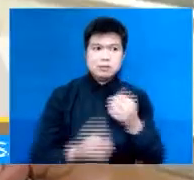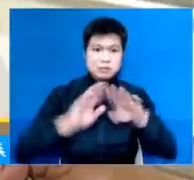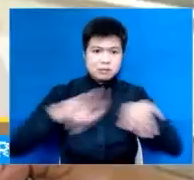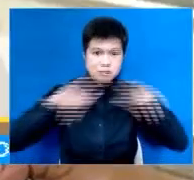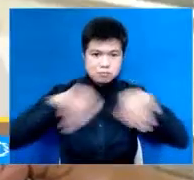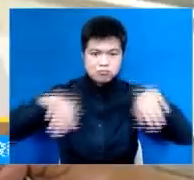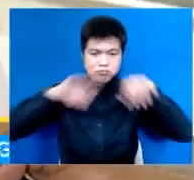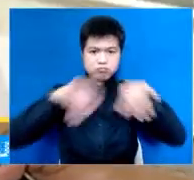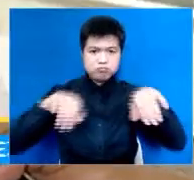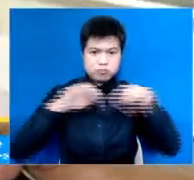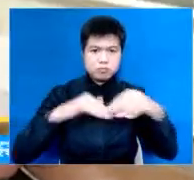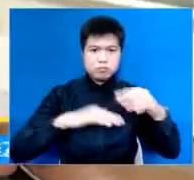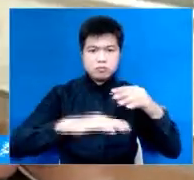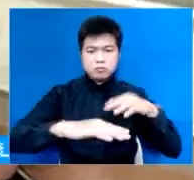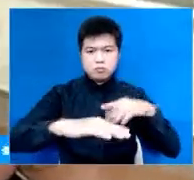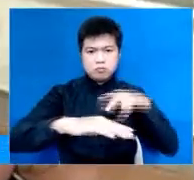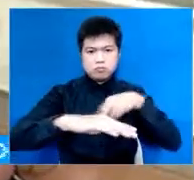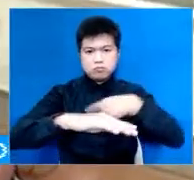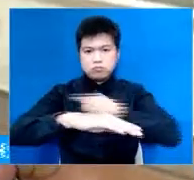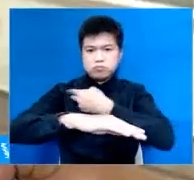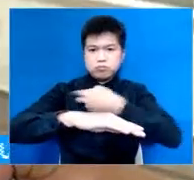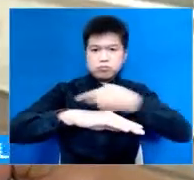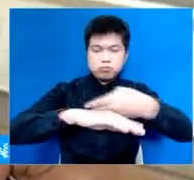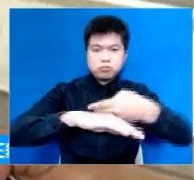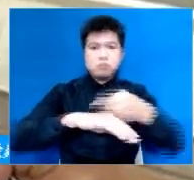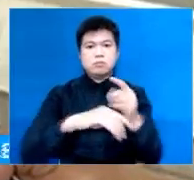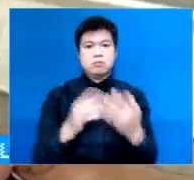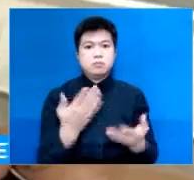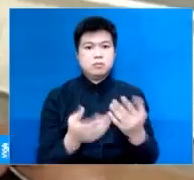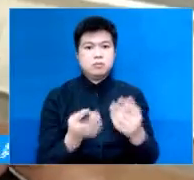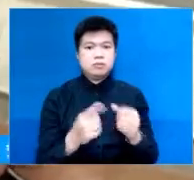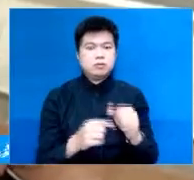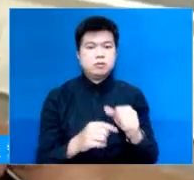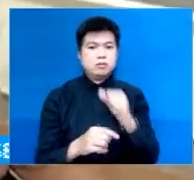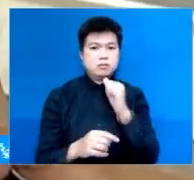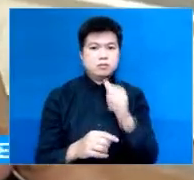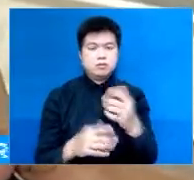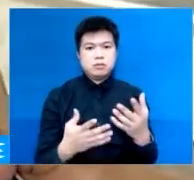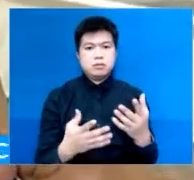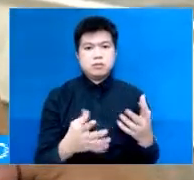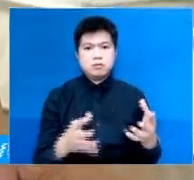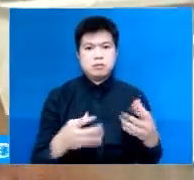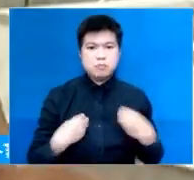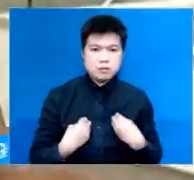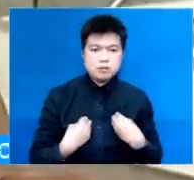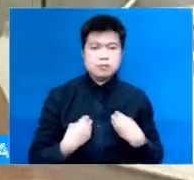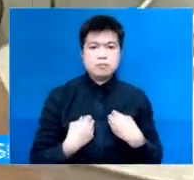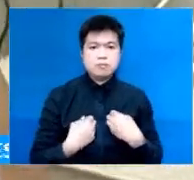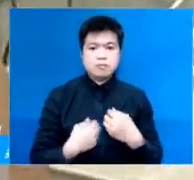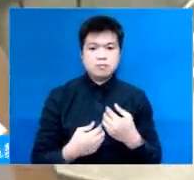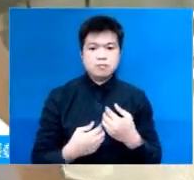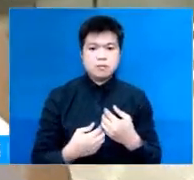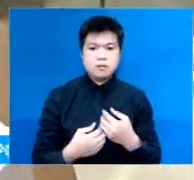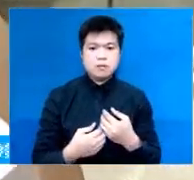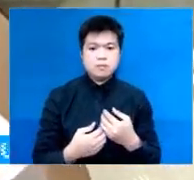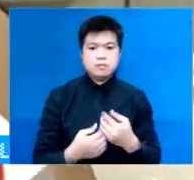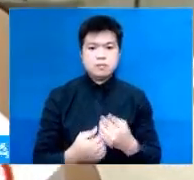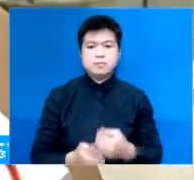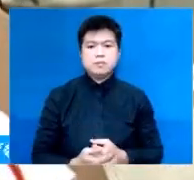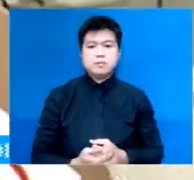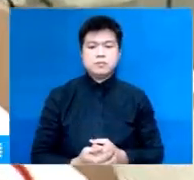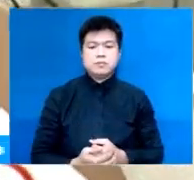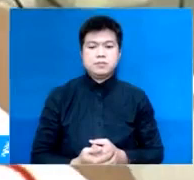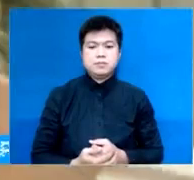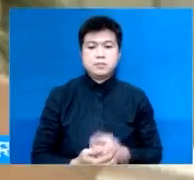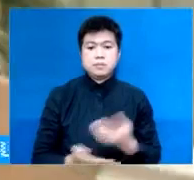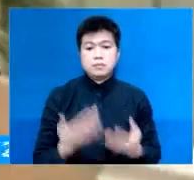ang akong mama, bagi siguro ginya ang akong anak, kahit pinangga mangugay na niya akong anak. Murag siguro ginya ang